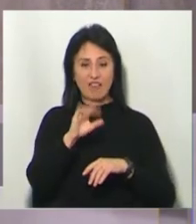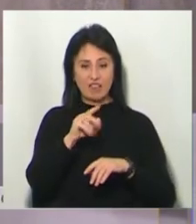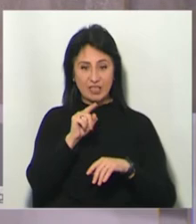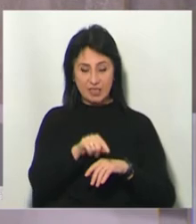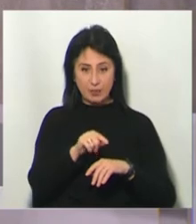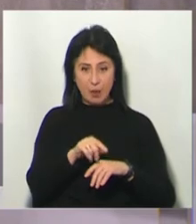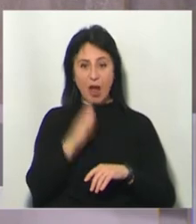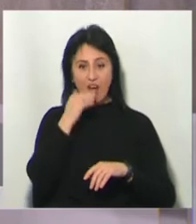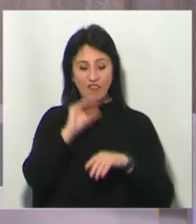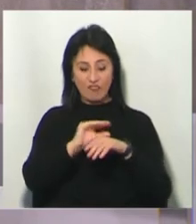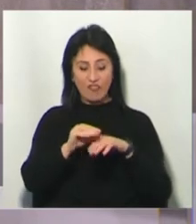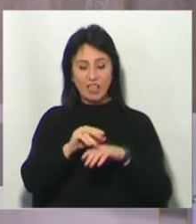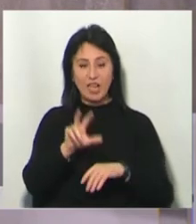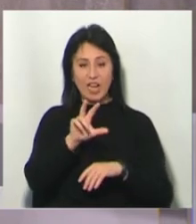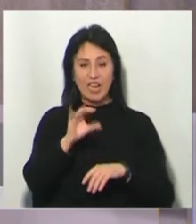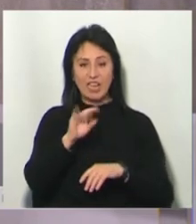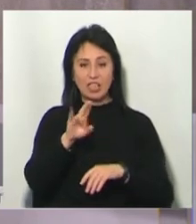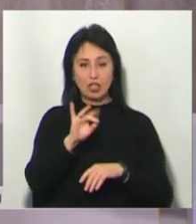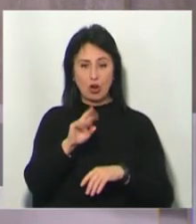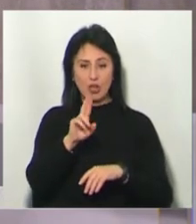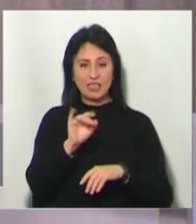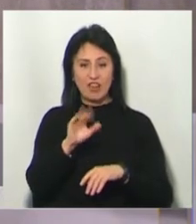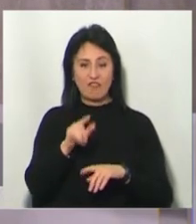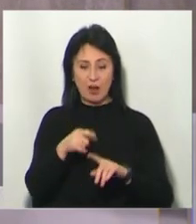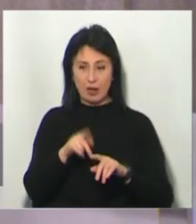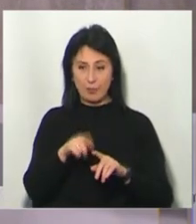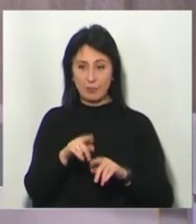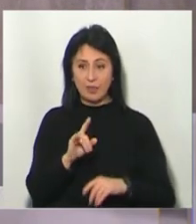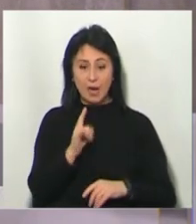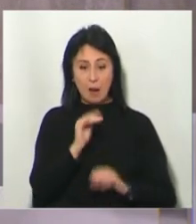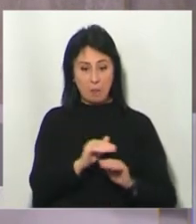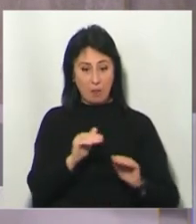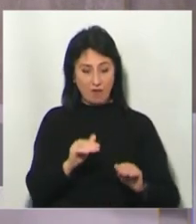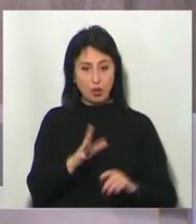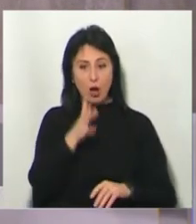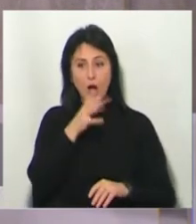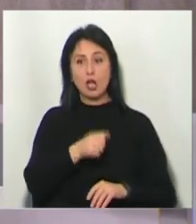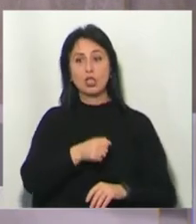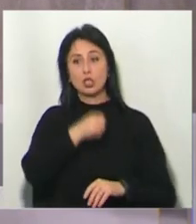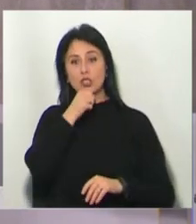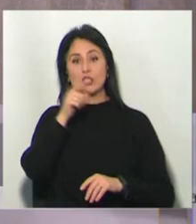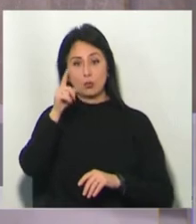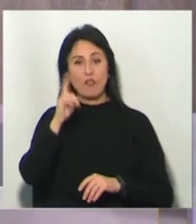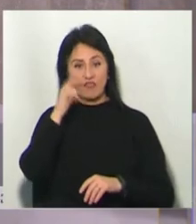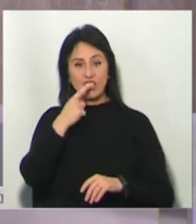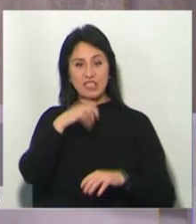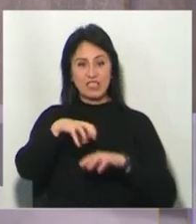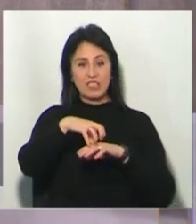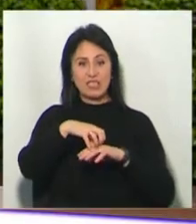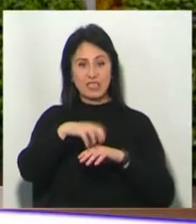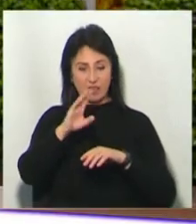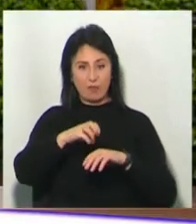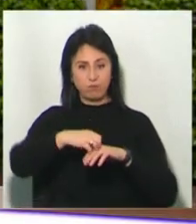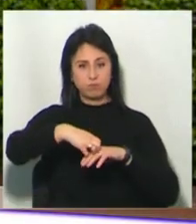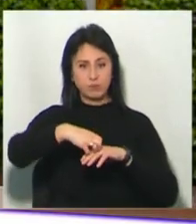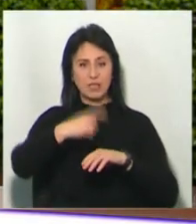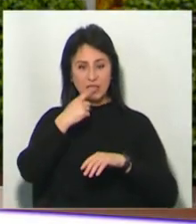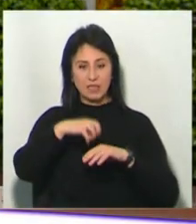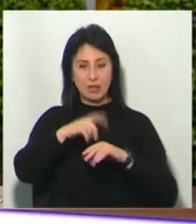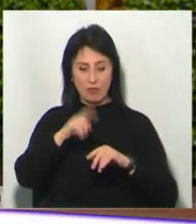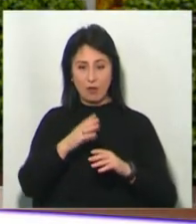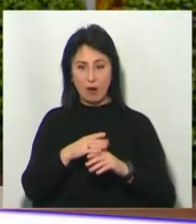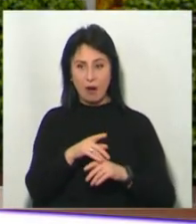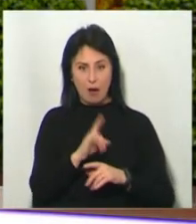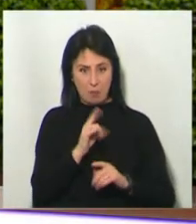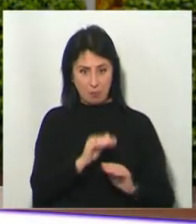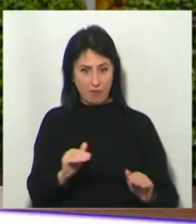სისხლძარღვოვანი კატასტროფის შემთხვევა და ასე შემდეგ. Მაგრამ არის თუ არა ბავშვებში ანევრიზმა ხშირი მოვლენა? Ეს არის